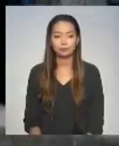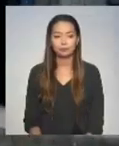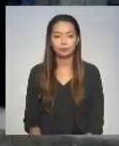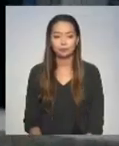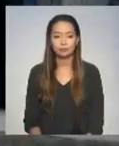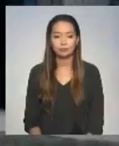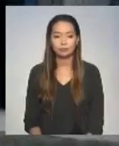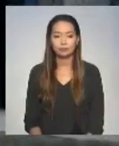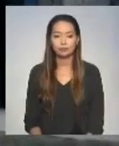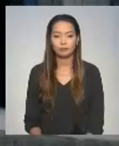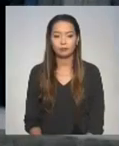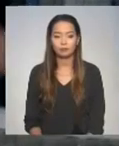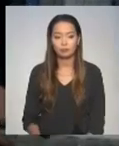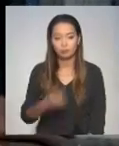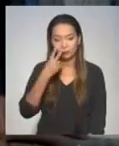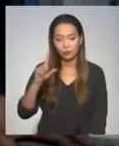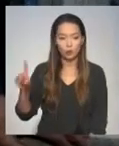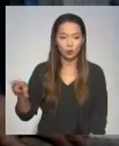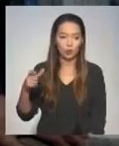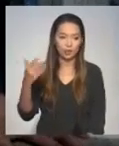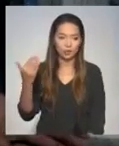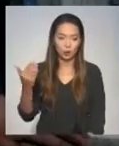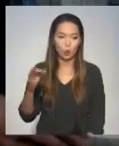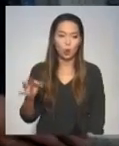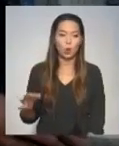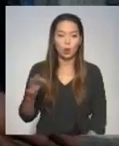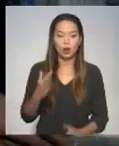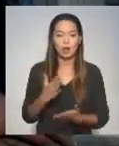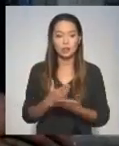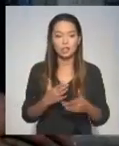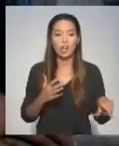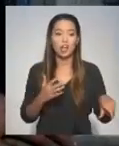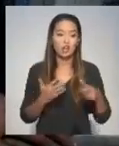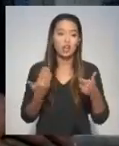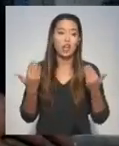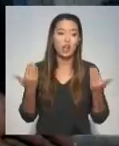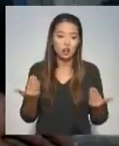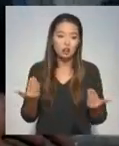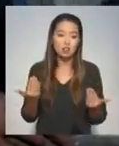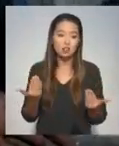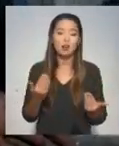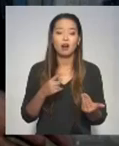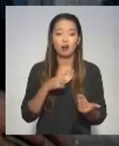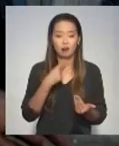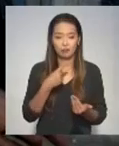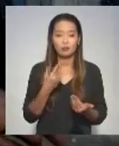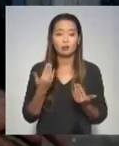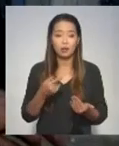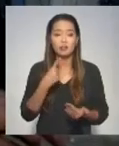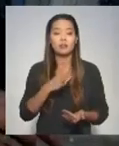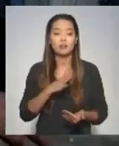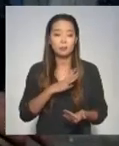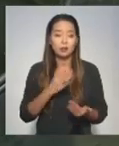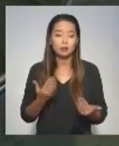живем, озеро одно, озеро другое, Ишим, речка, пожалуйста, а воды нет? Воды. Живем на